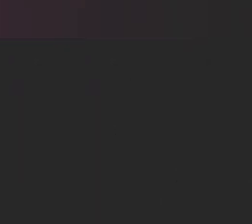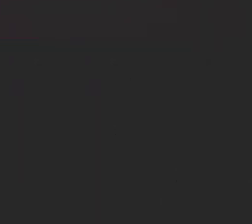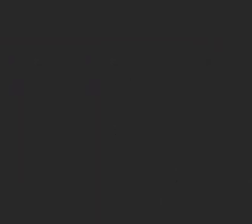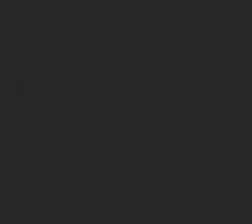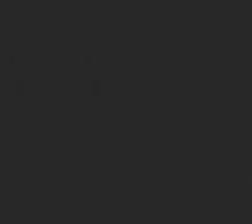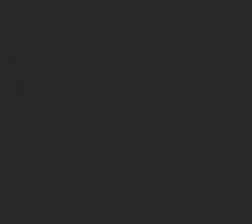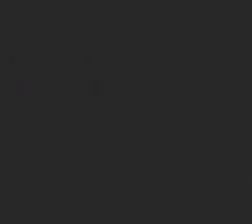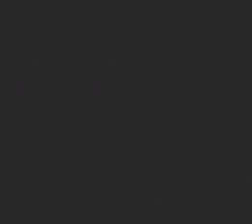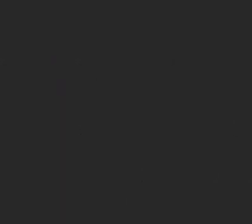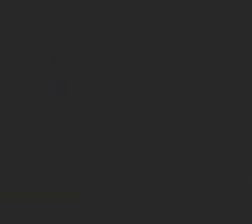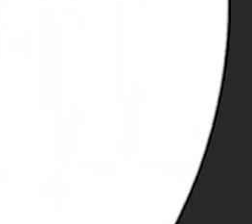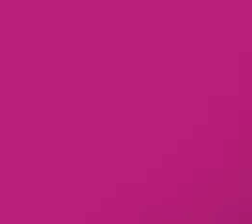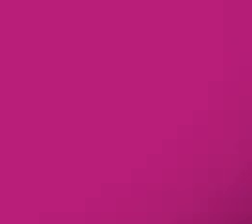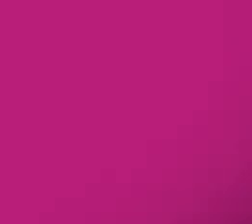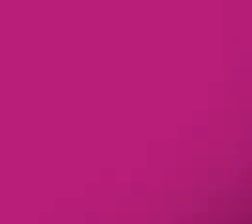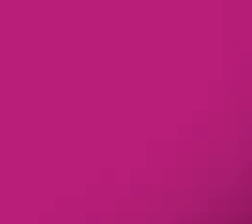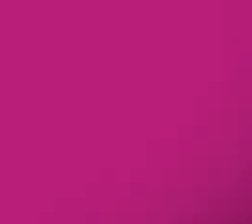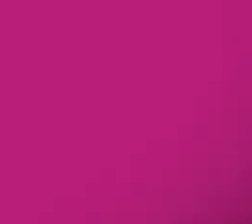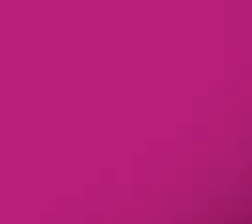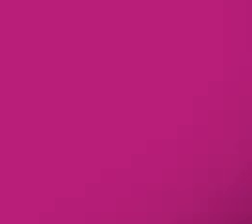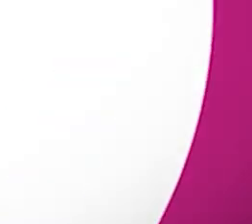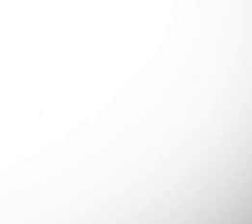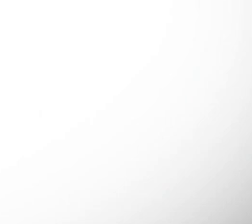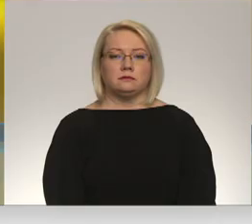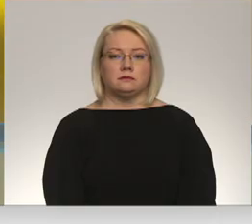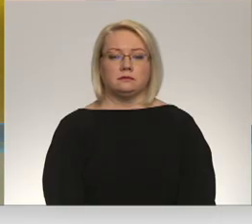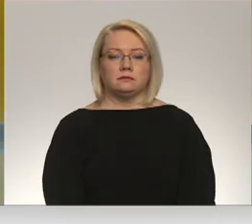Re, visi ēters ir te!